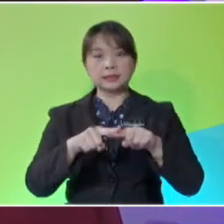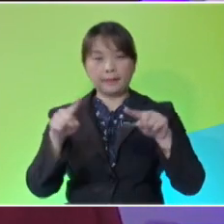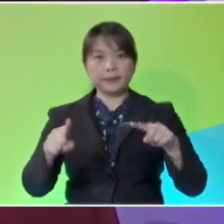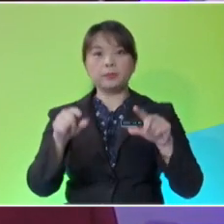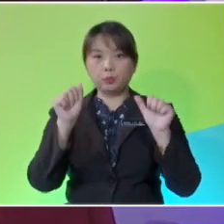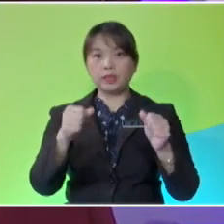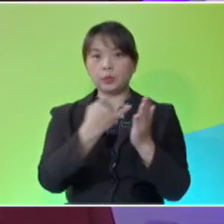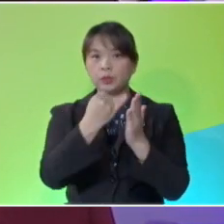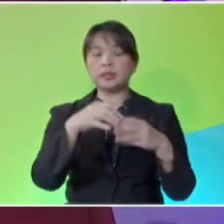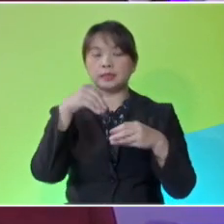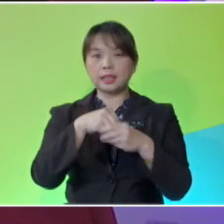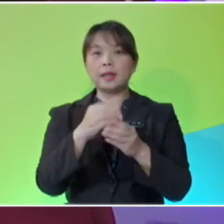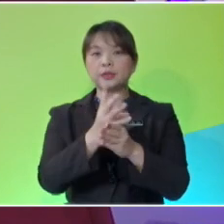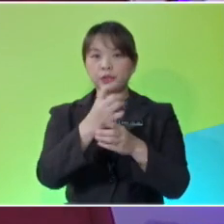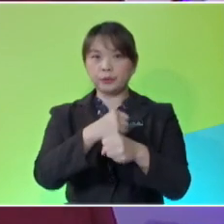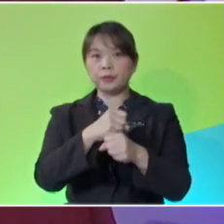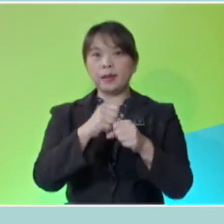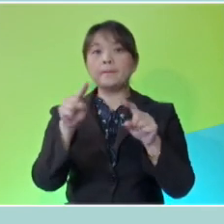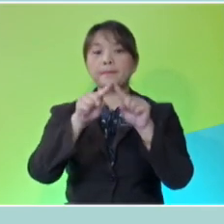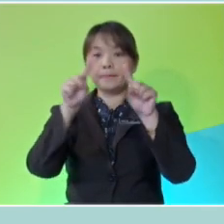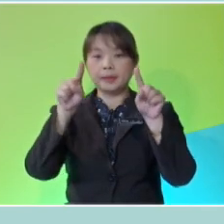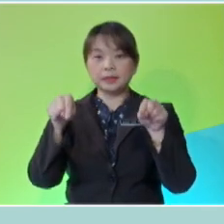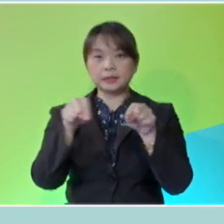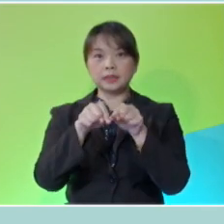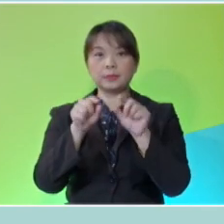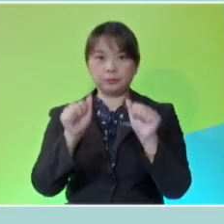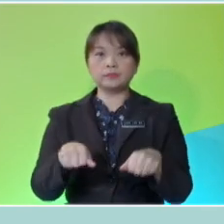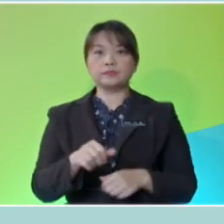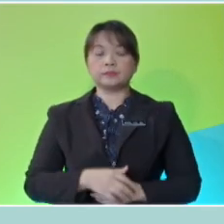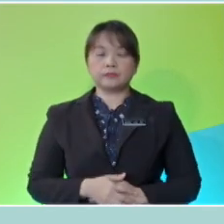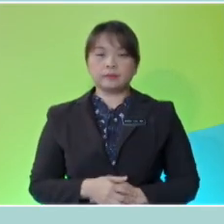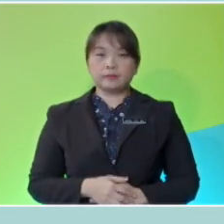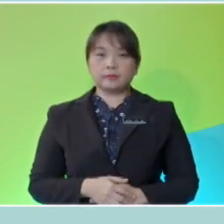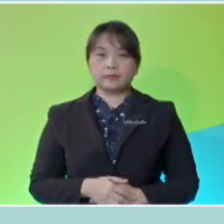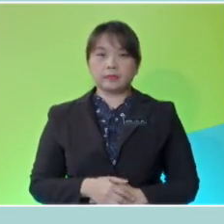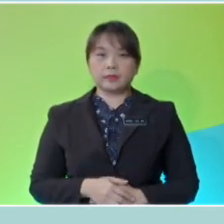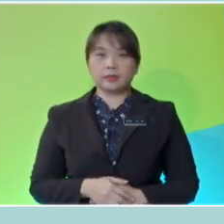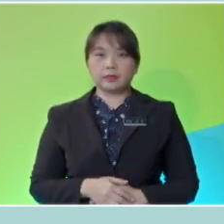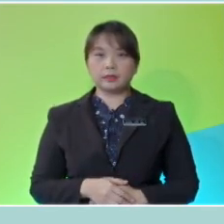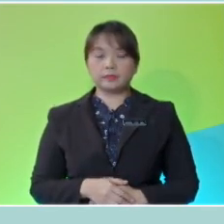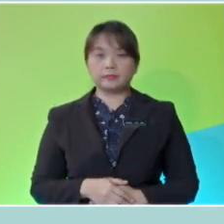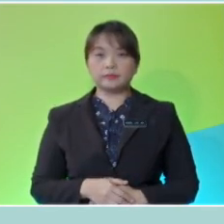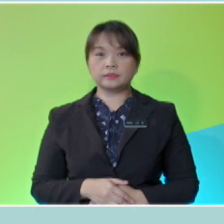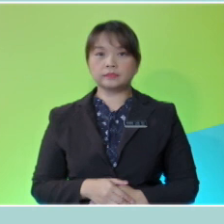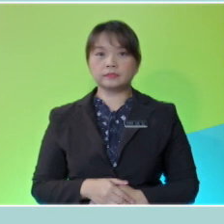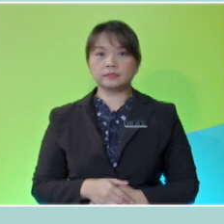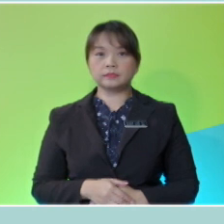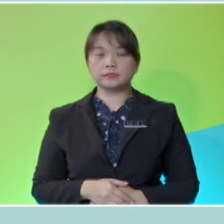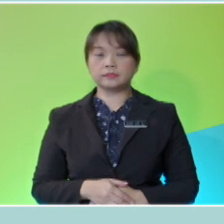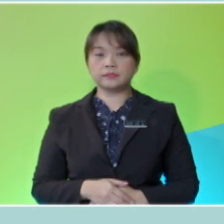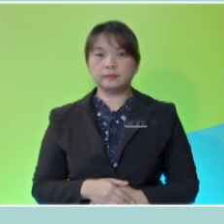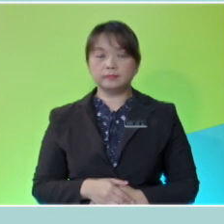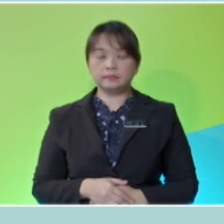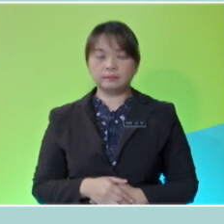empat segi Oke jadi itulah simbol-simbol titik di mana ia diwakili oleh ciri pandangan fisika dan juga ciri